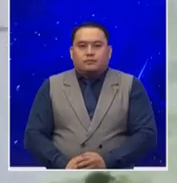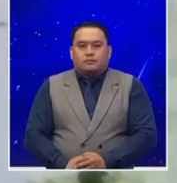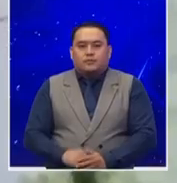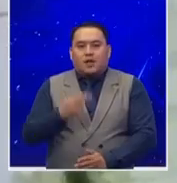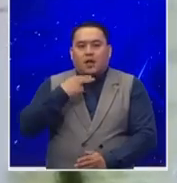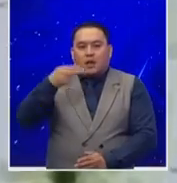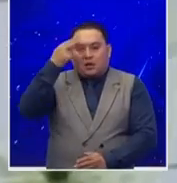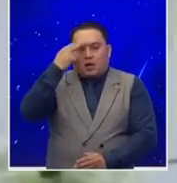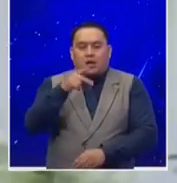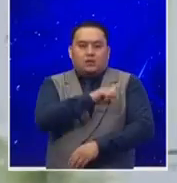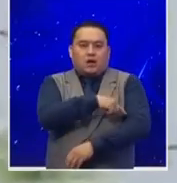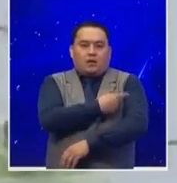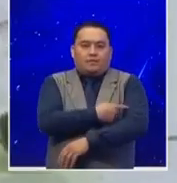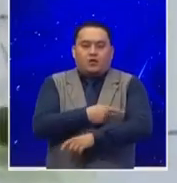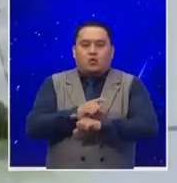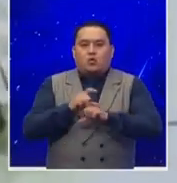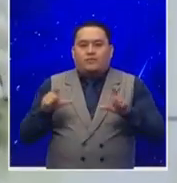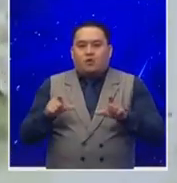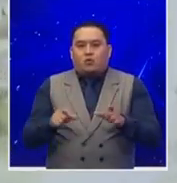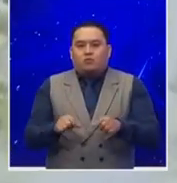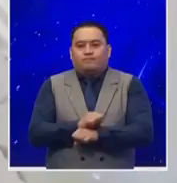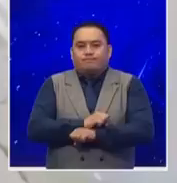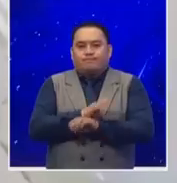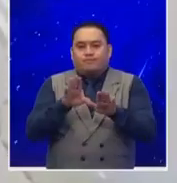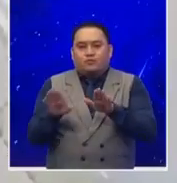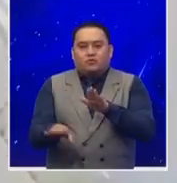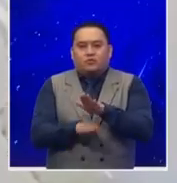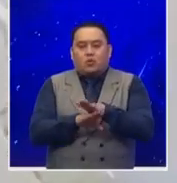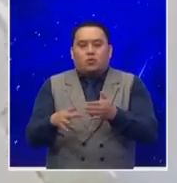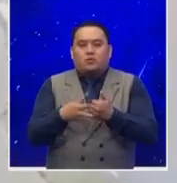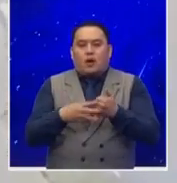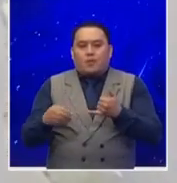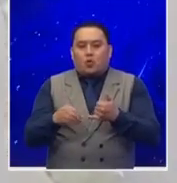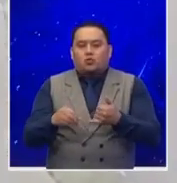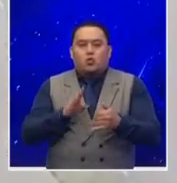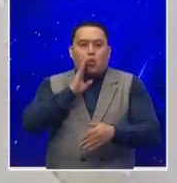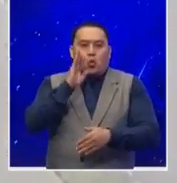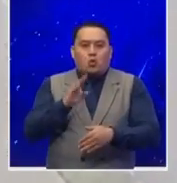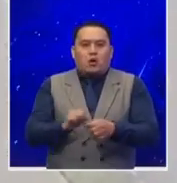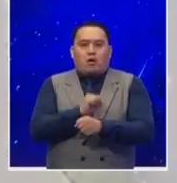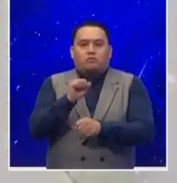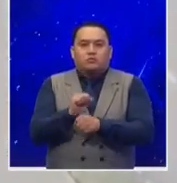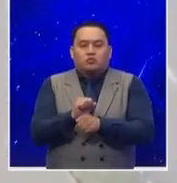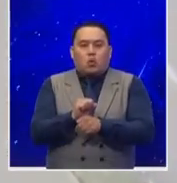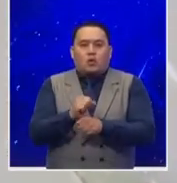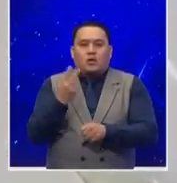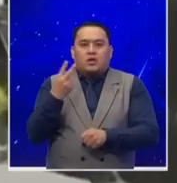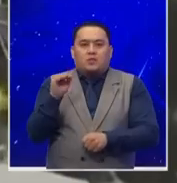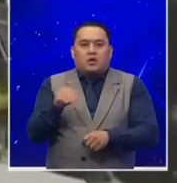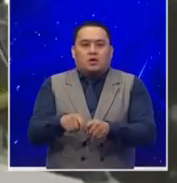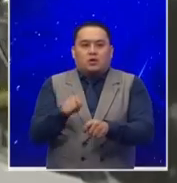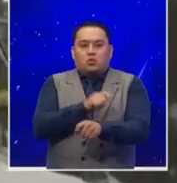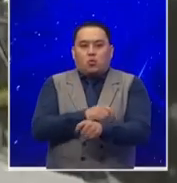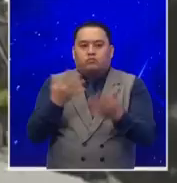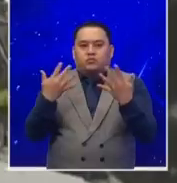Италия ауруханаларының бірінде жерасты жарылыс болды. Жойқын жарылыс таңғы 6:30 болған. Салдарынан автотұрақтың 2000 шаршы метр аумағы